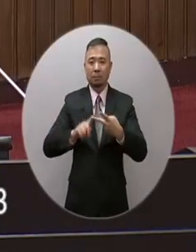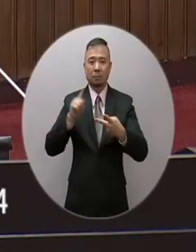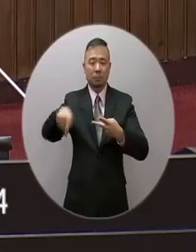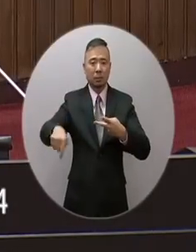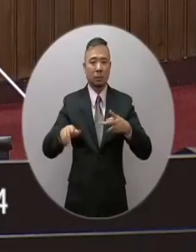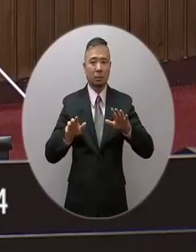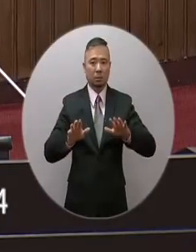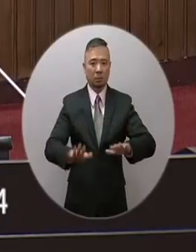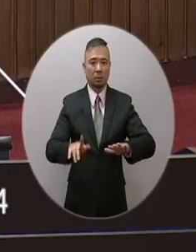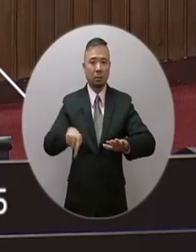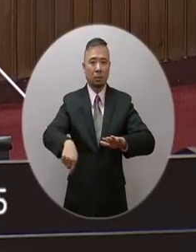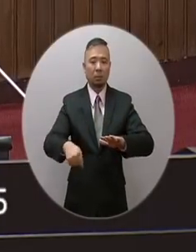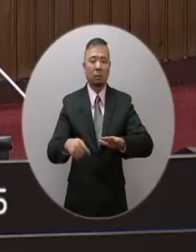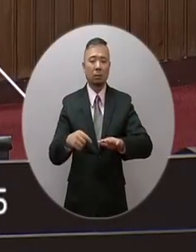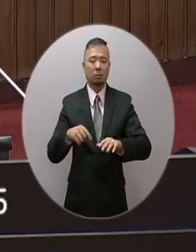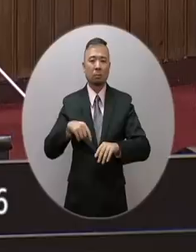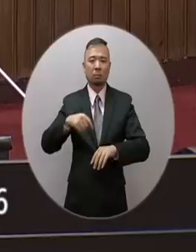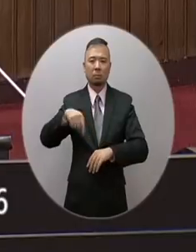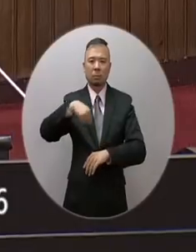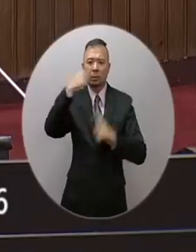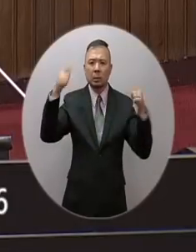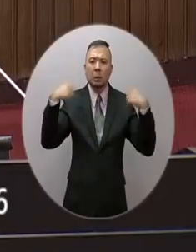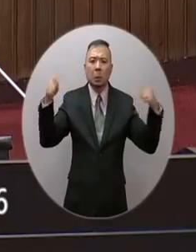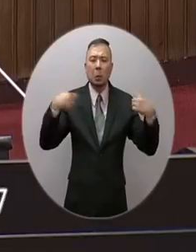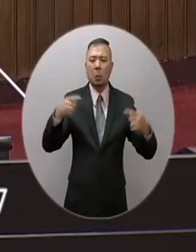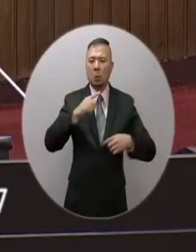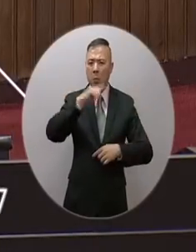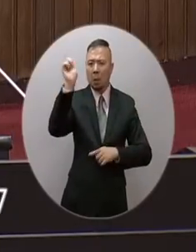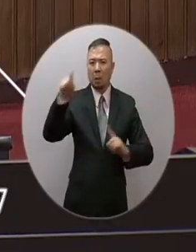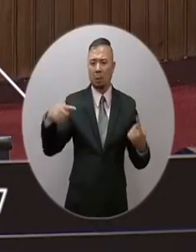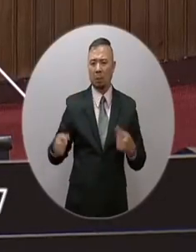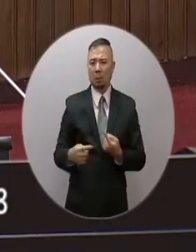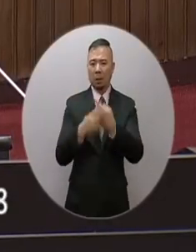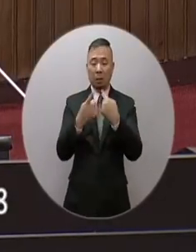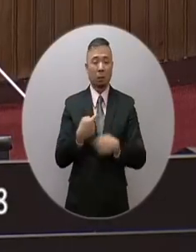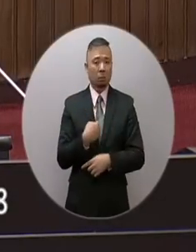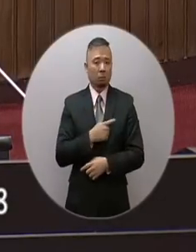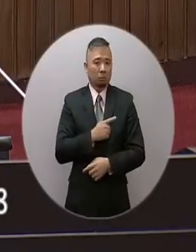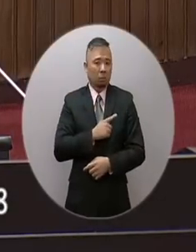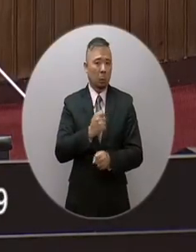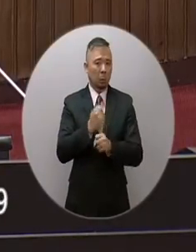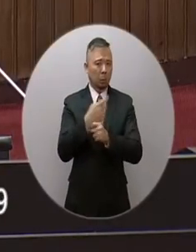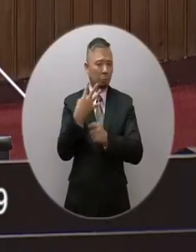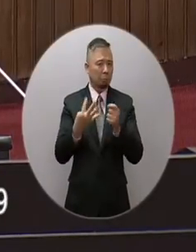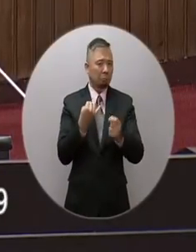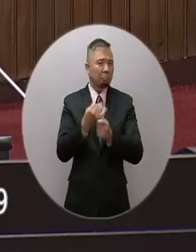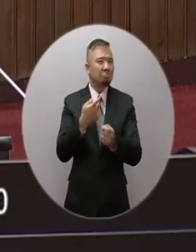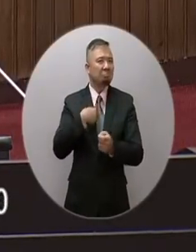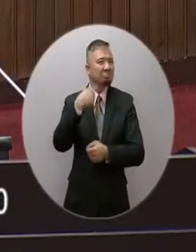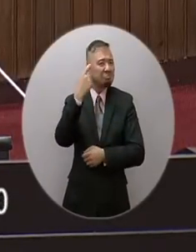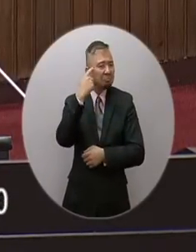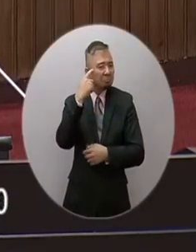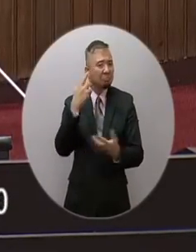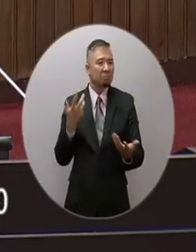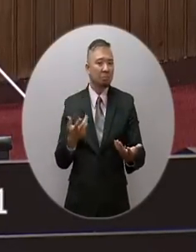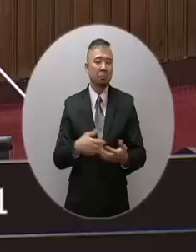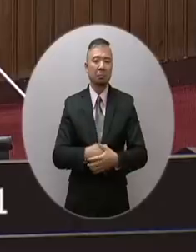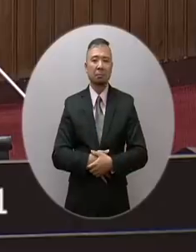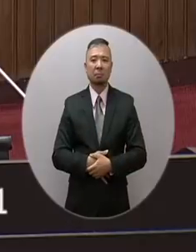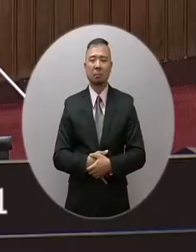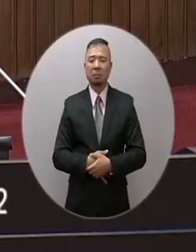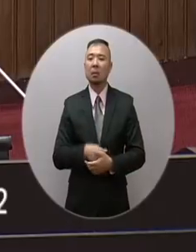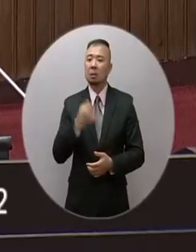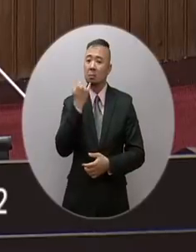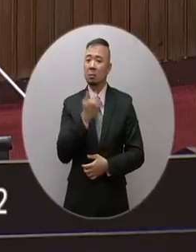身，已经凭参政40年的体会，大胆的推论，或许有个